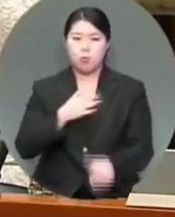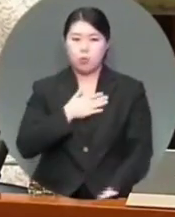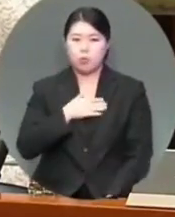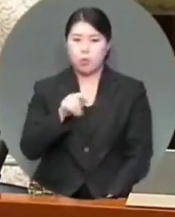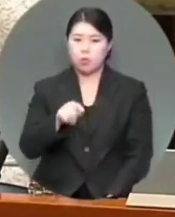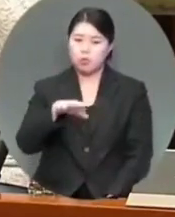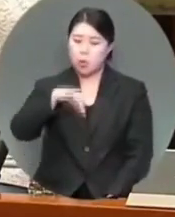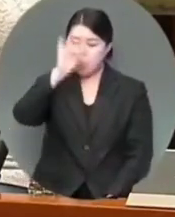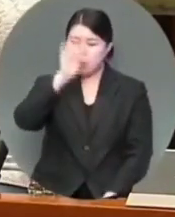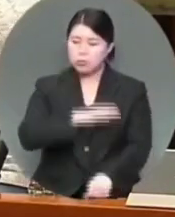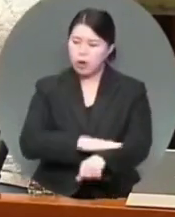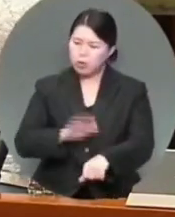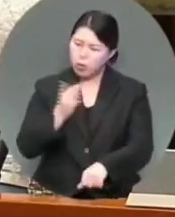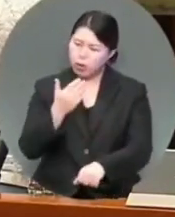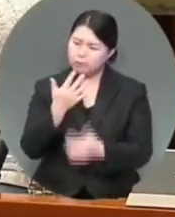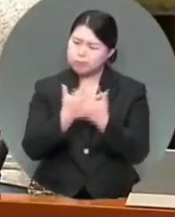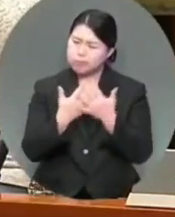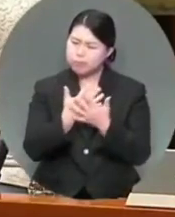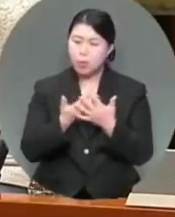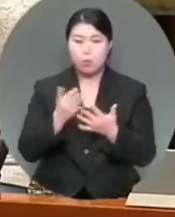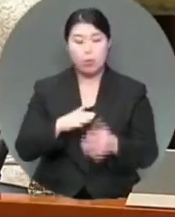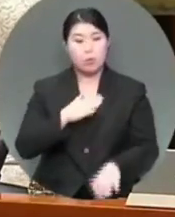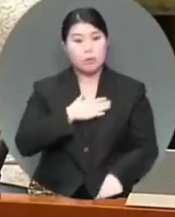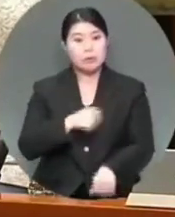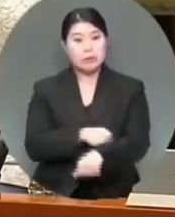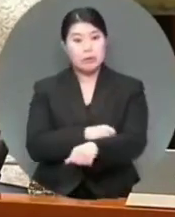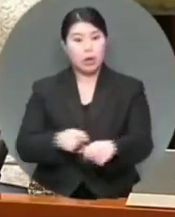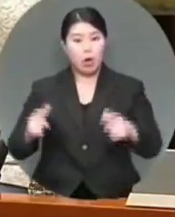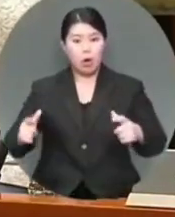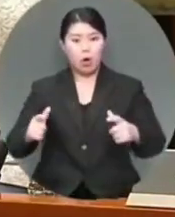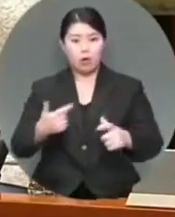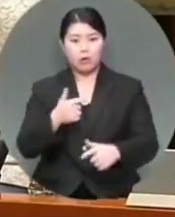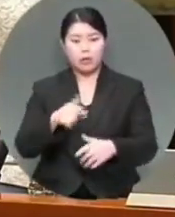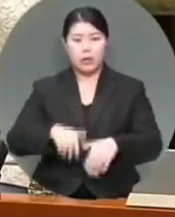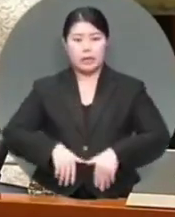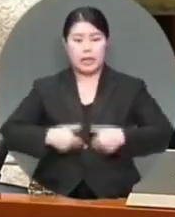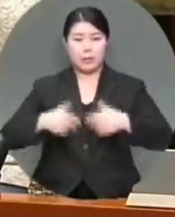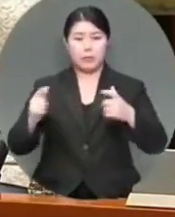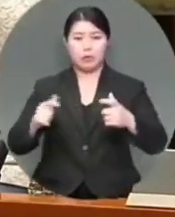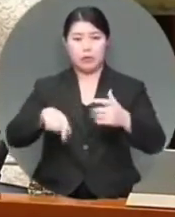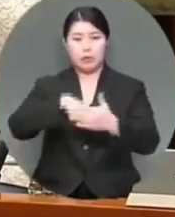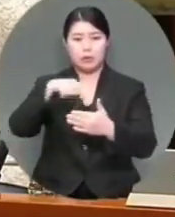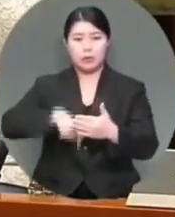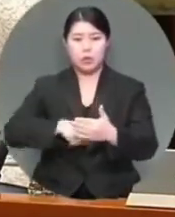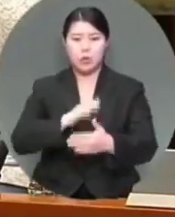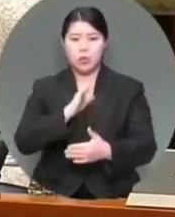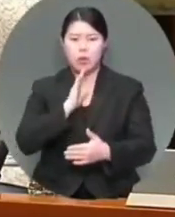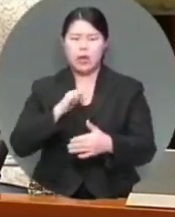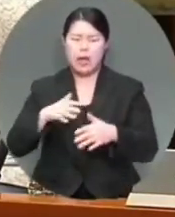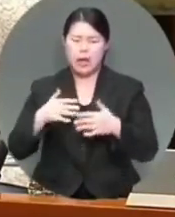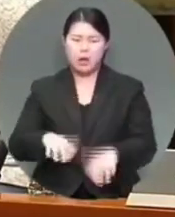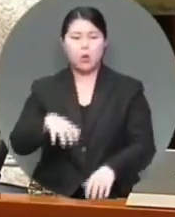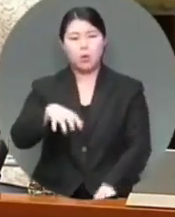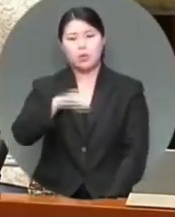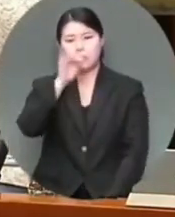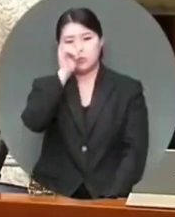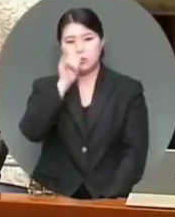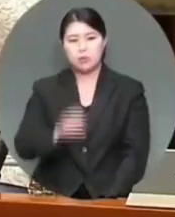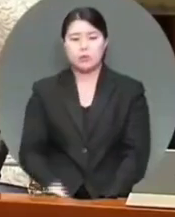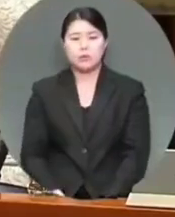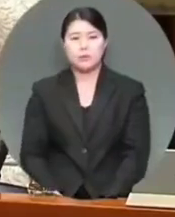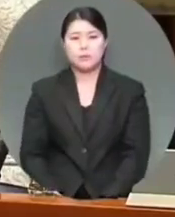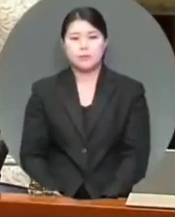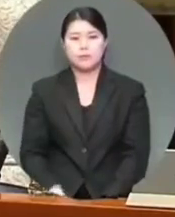이게 되겠나 했어요. 특히 더 우리 지역에 남구 안에서도 아주 빈약한 곳이 있어요. 그게 용호